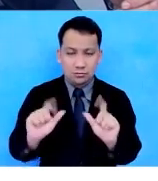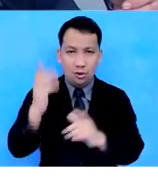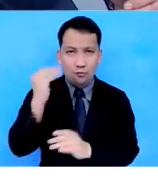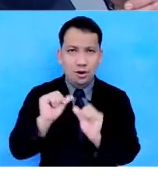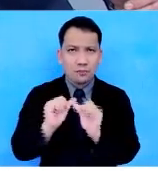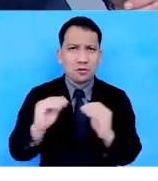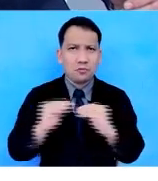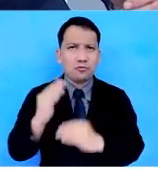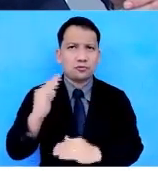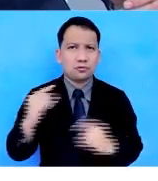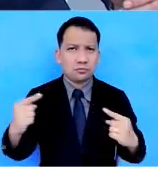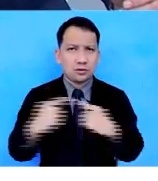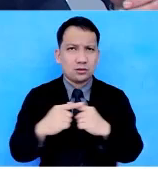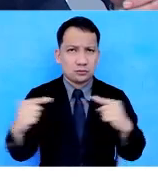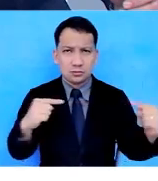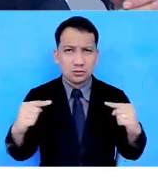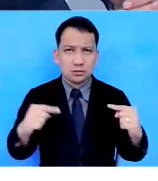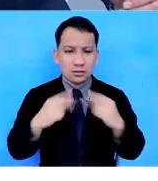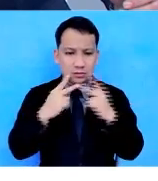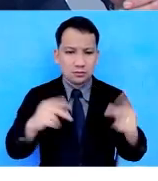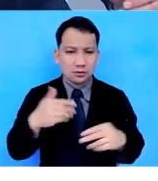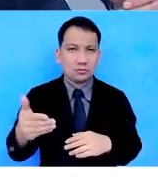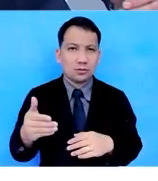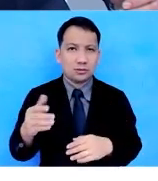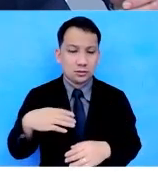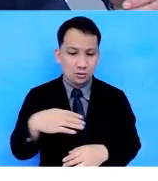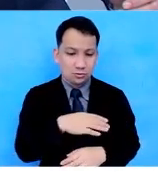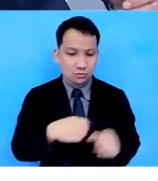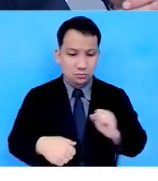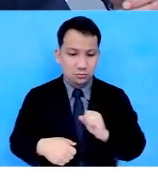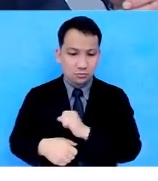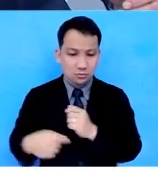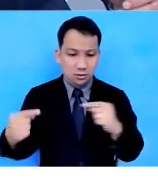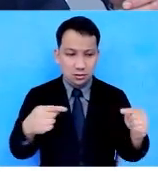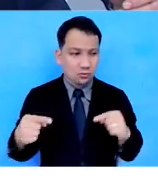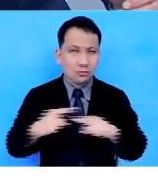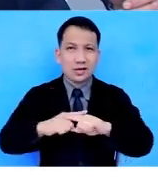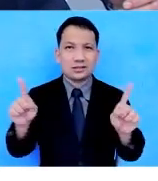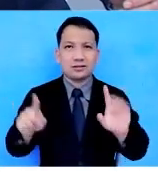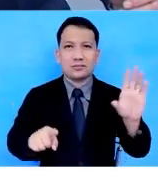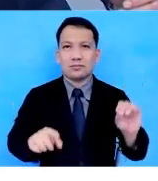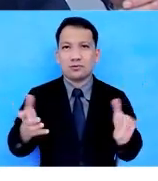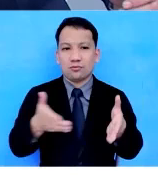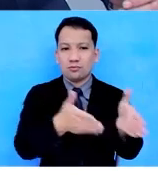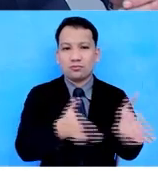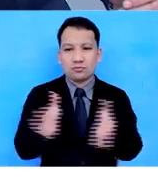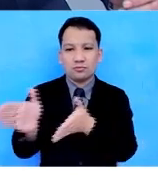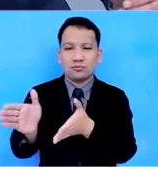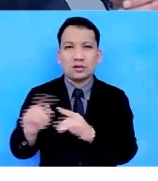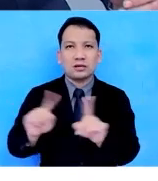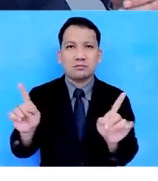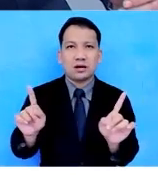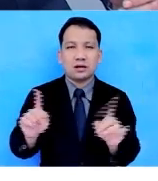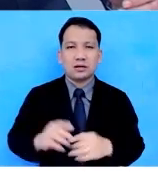maiwasang magkabangayan sa harap ng publiko ang dalawang sangay ng Kongreso, lalo't magkaiba sila ng pamamaraang sinusulong. Nasa